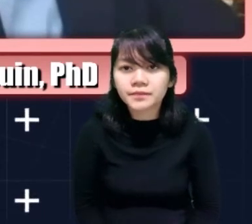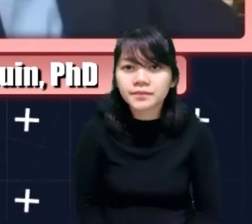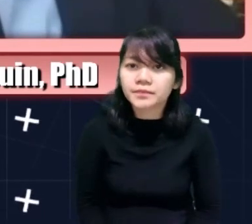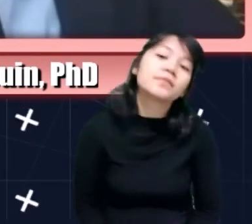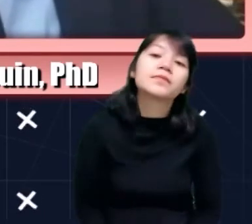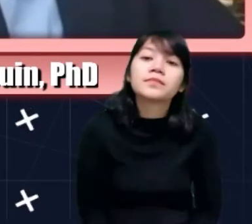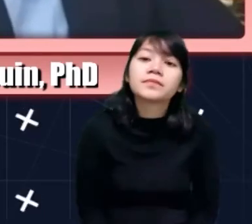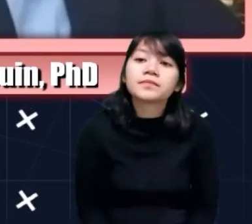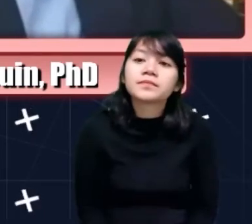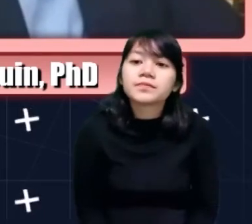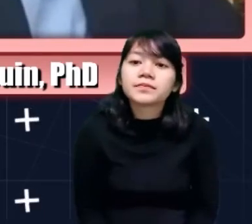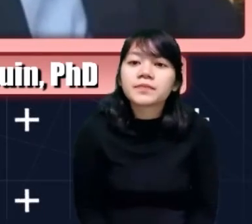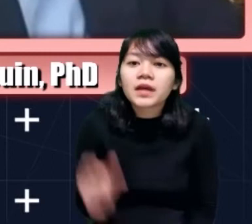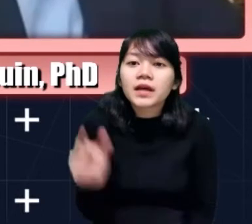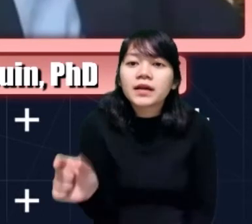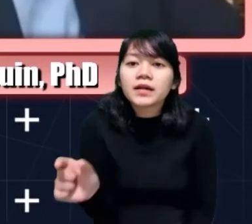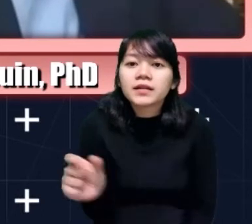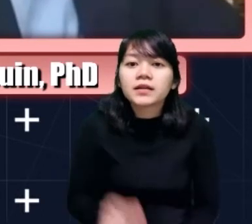22 kita akan baca.